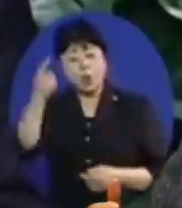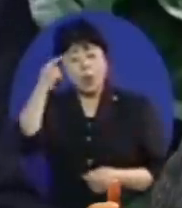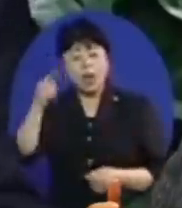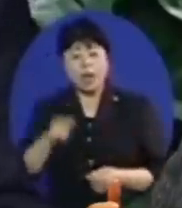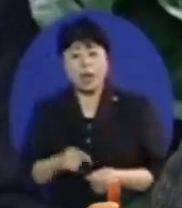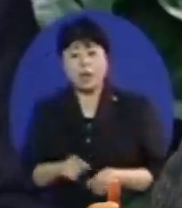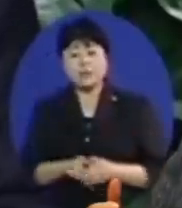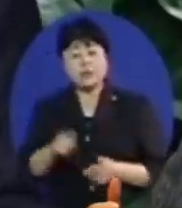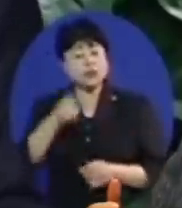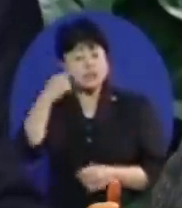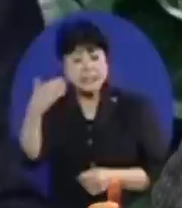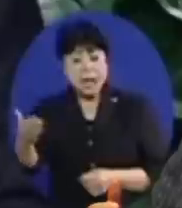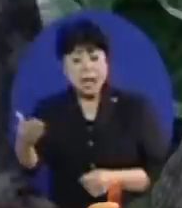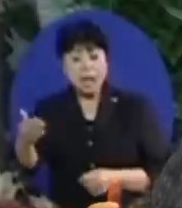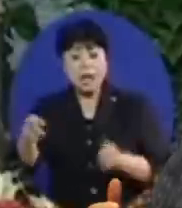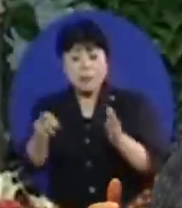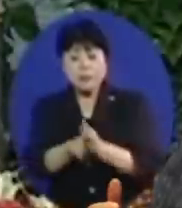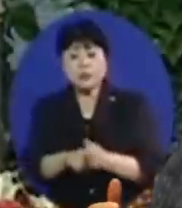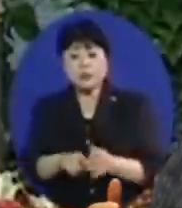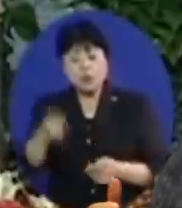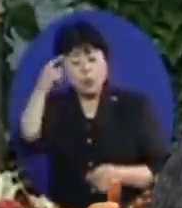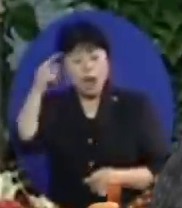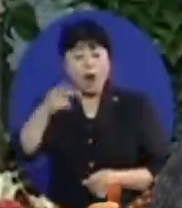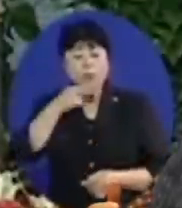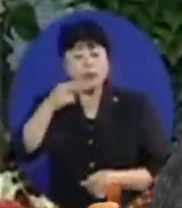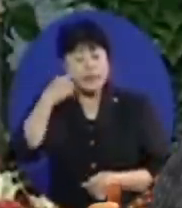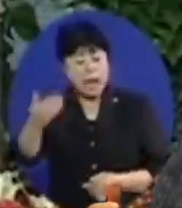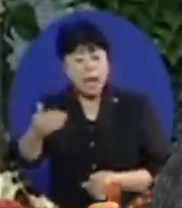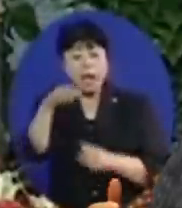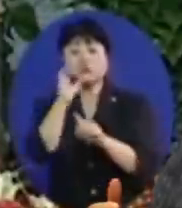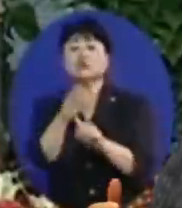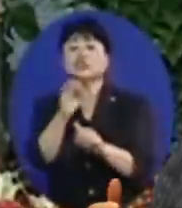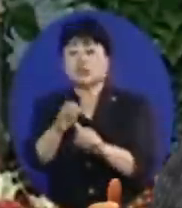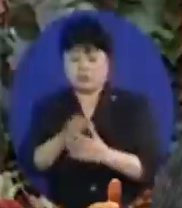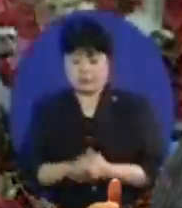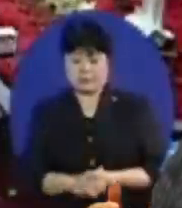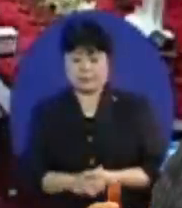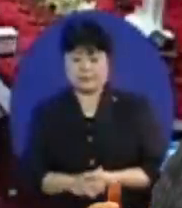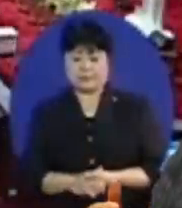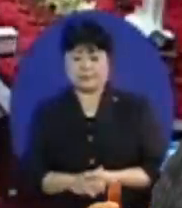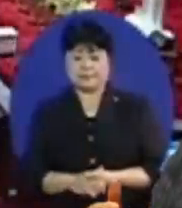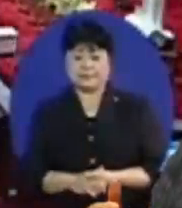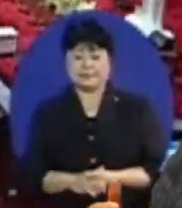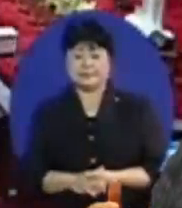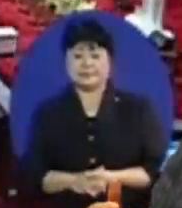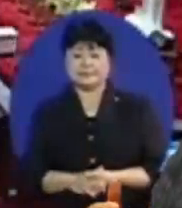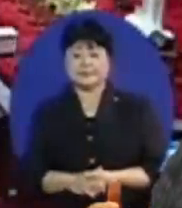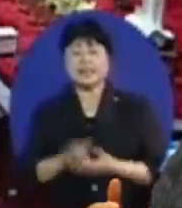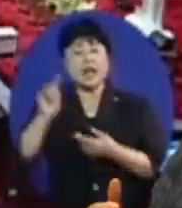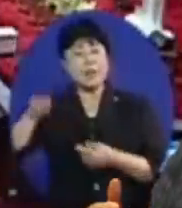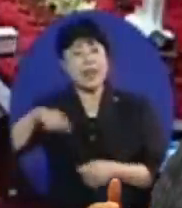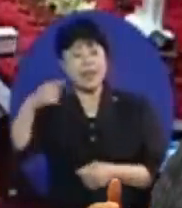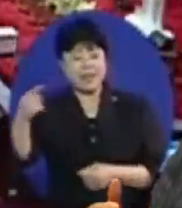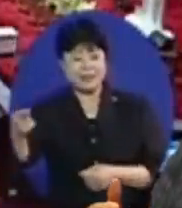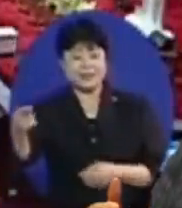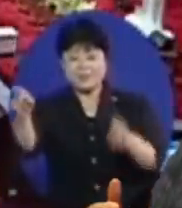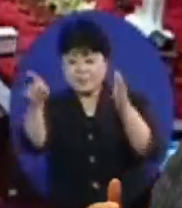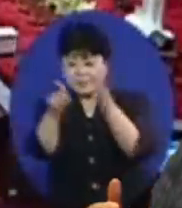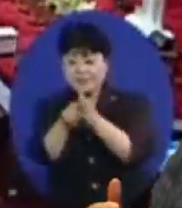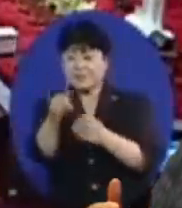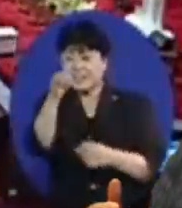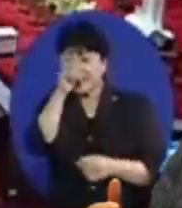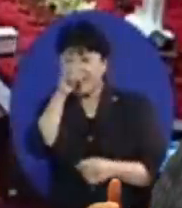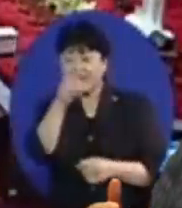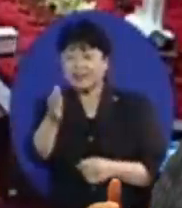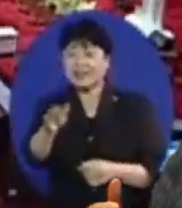어디 두었느냐, 내 믿음이 왜 없느냐고 우짖으신 것입니다. 그 다음에는 믿음이 있으나